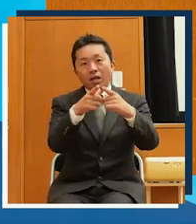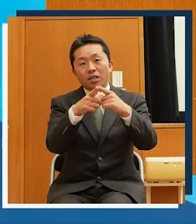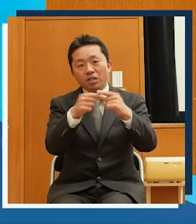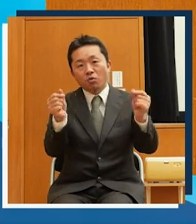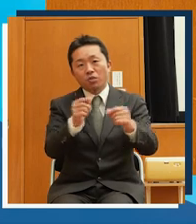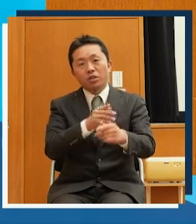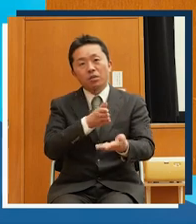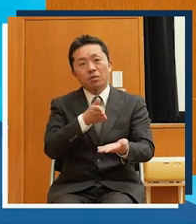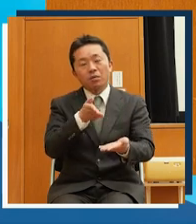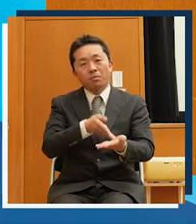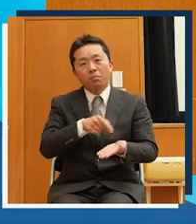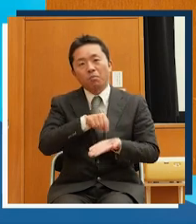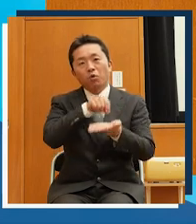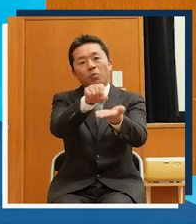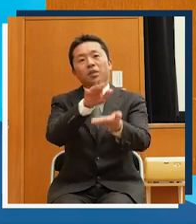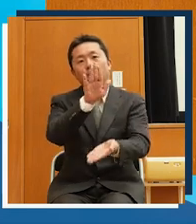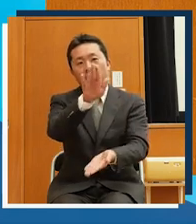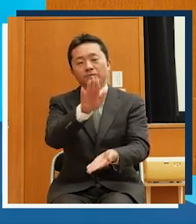はい以上